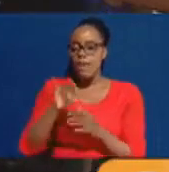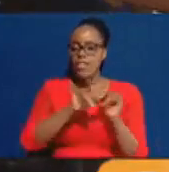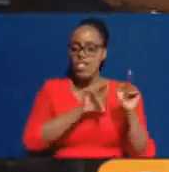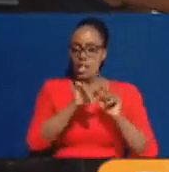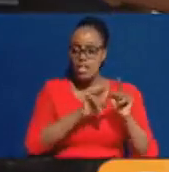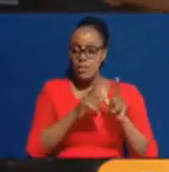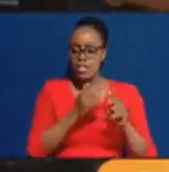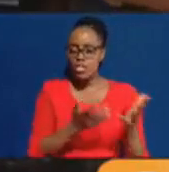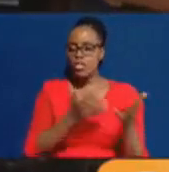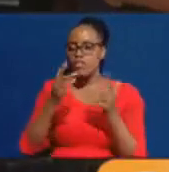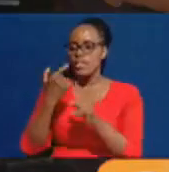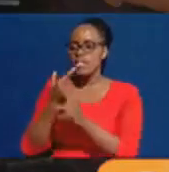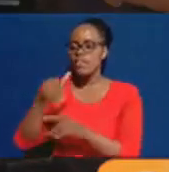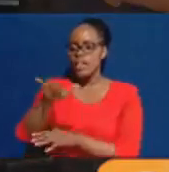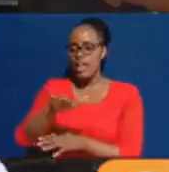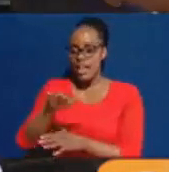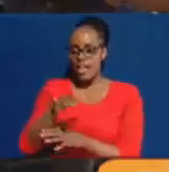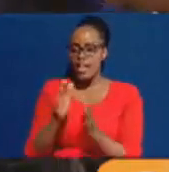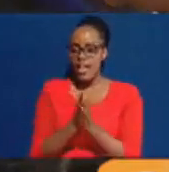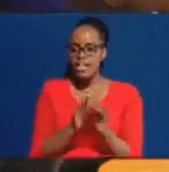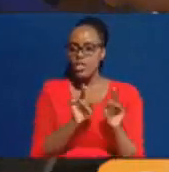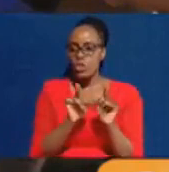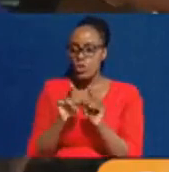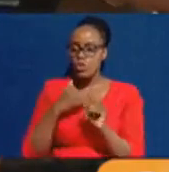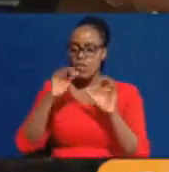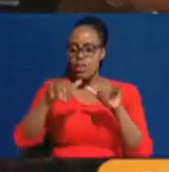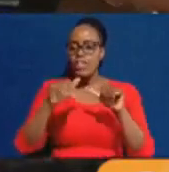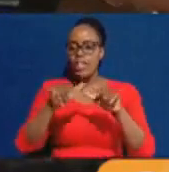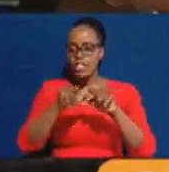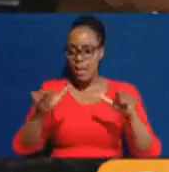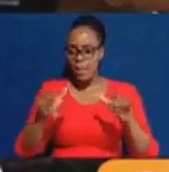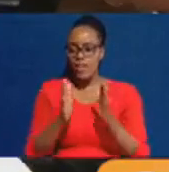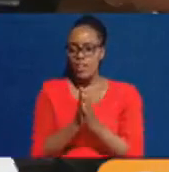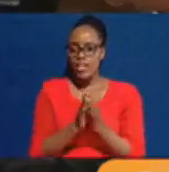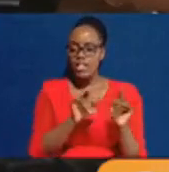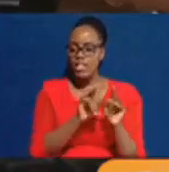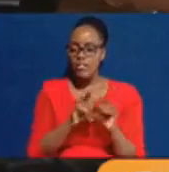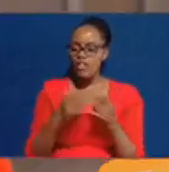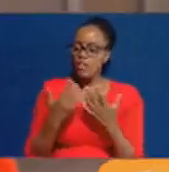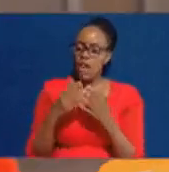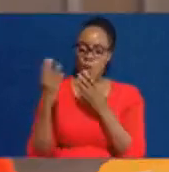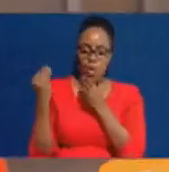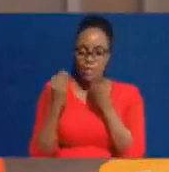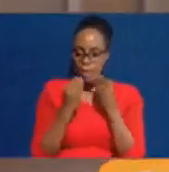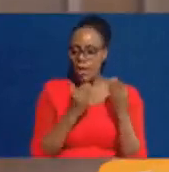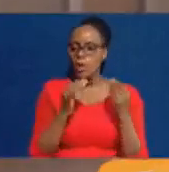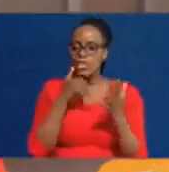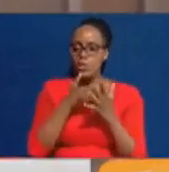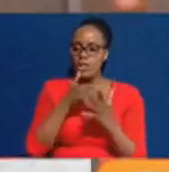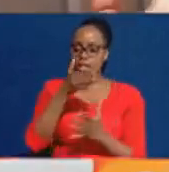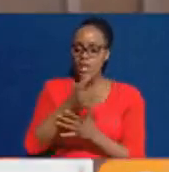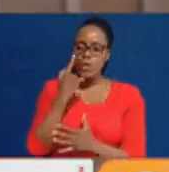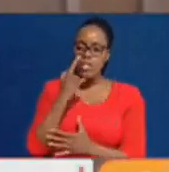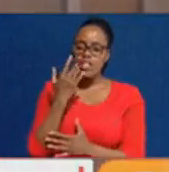kuzifikisha pale ambapo zinatakana ziende. Wanakuja kununua hapa hapa kwa shamba mapapayu, mapassion, watermelons. Kwa George tumeona